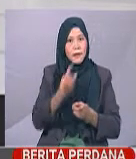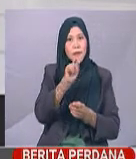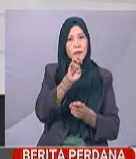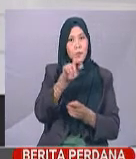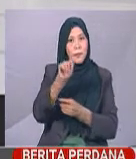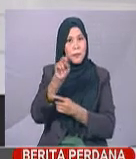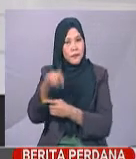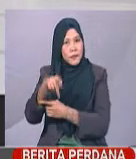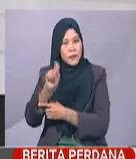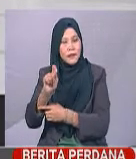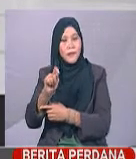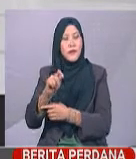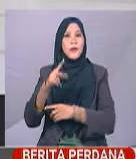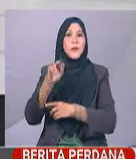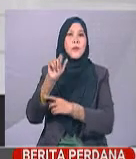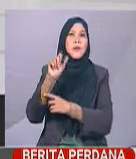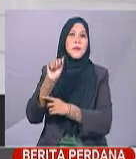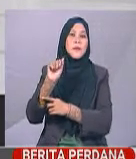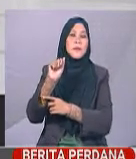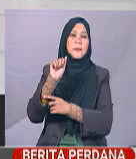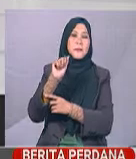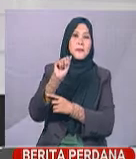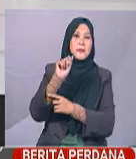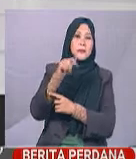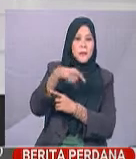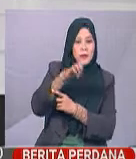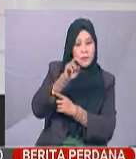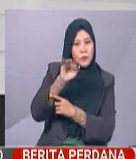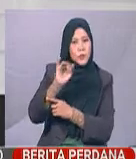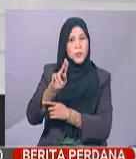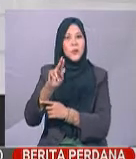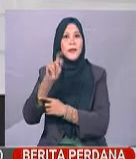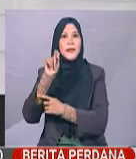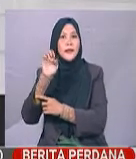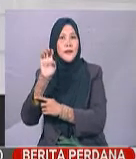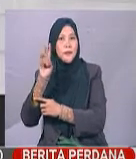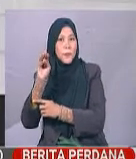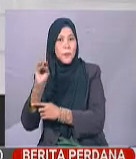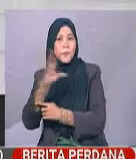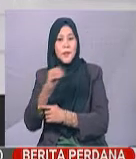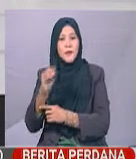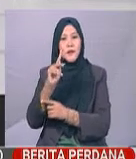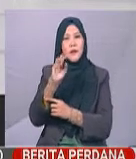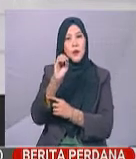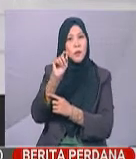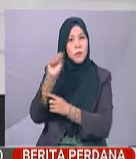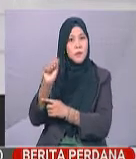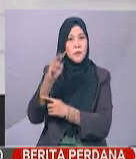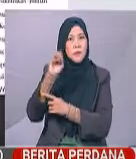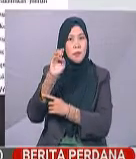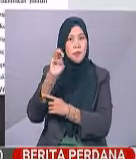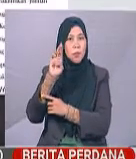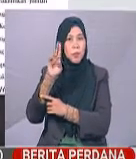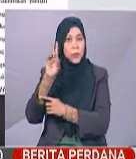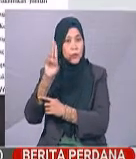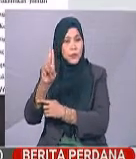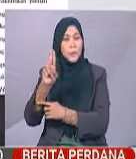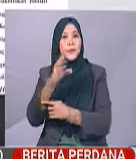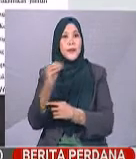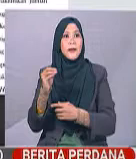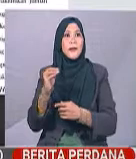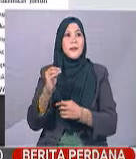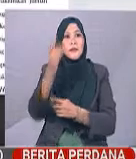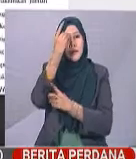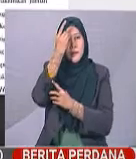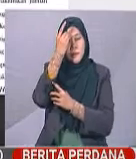telupid Kuala penyu fenomena bawang kuda tapi tas dan kota marudu mengarah kesehatan negeri Sabah Dato Dr